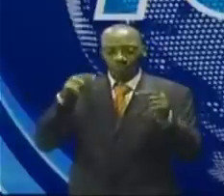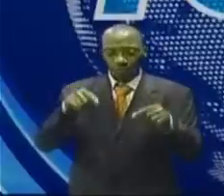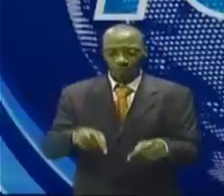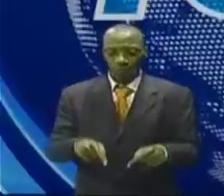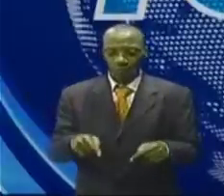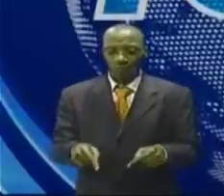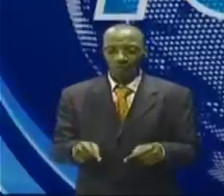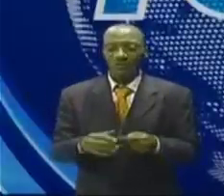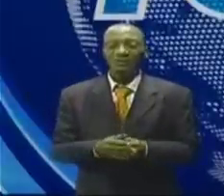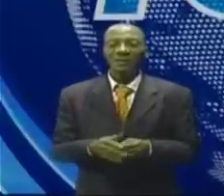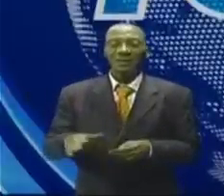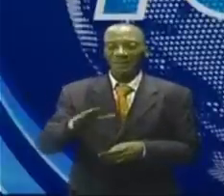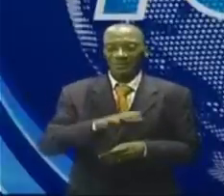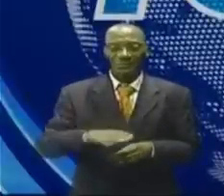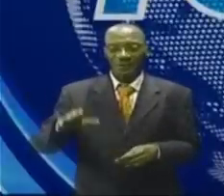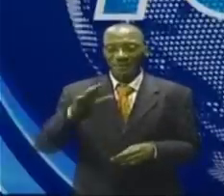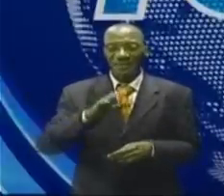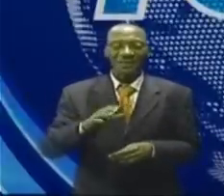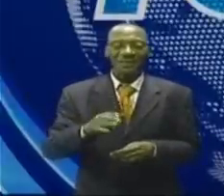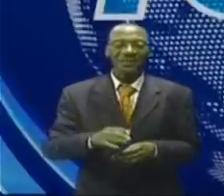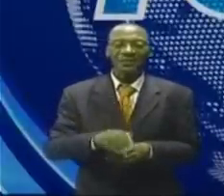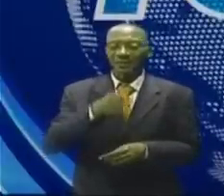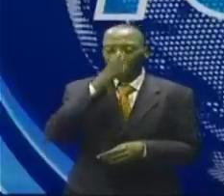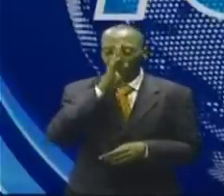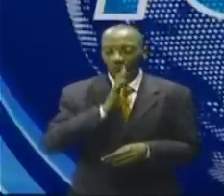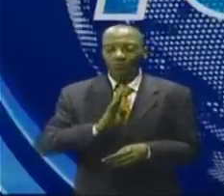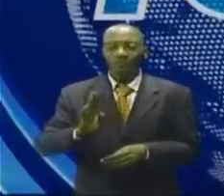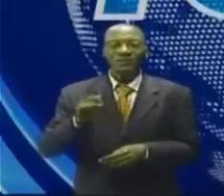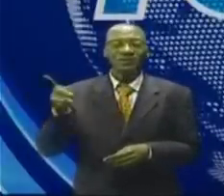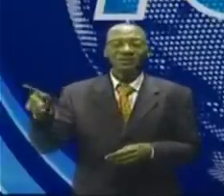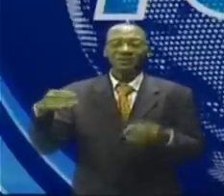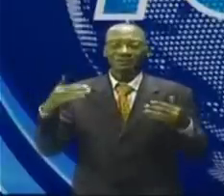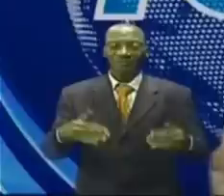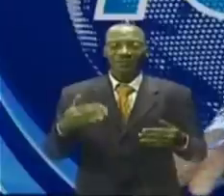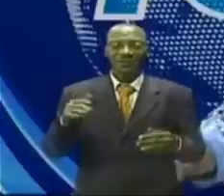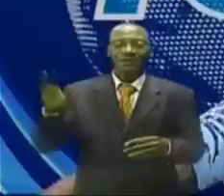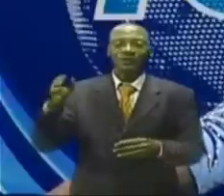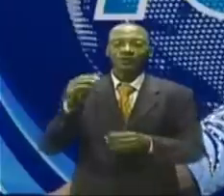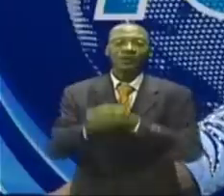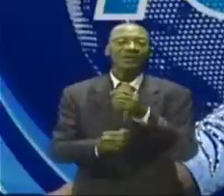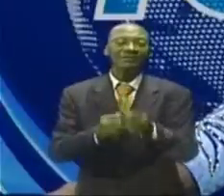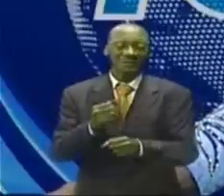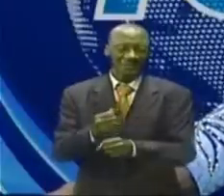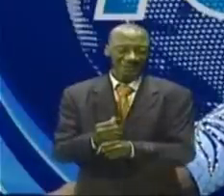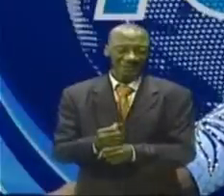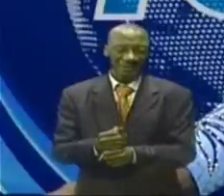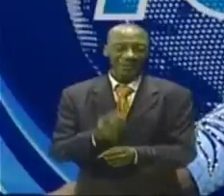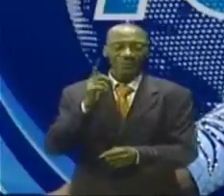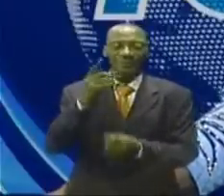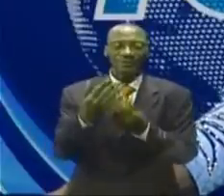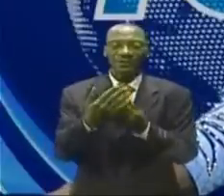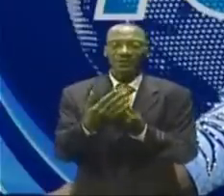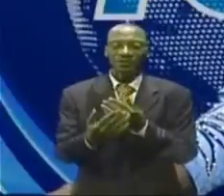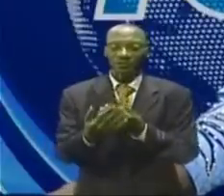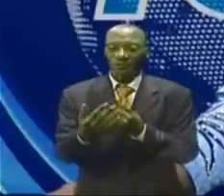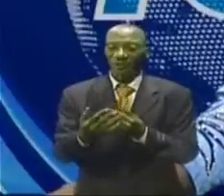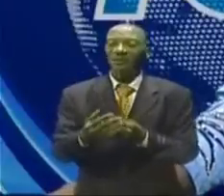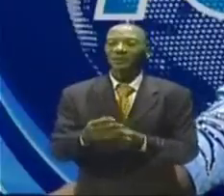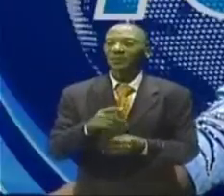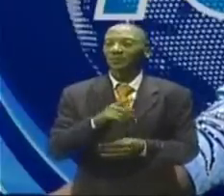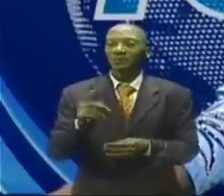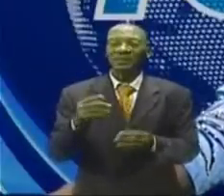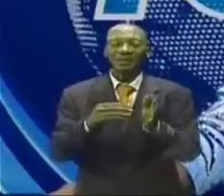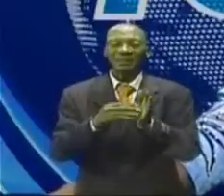ce pays d'Afrique de l'Est vivant en RDC se sont retrouvés samedi dernier pour célébrer leur fête nationale sous le thème « Tous ensemble,